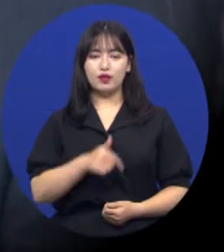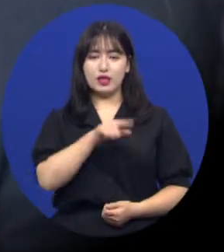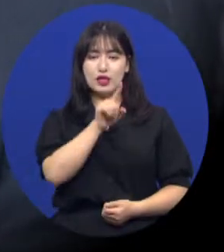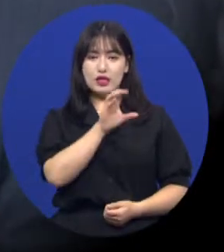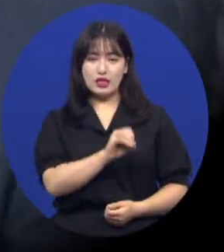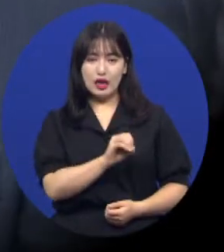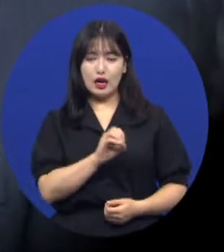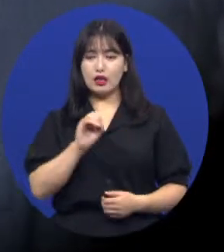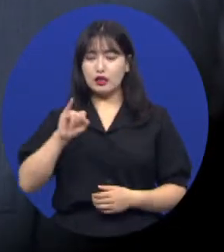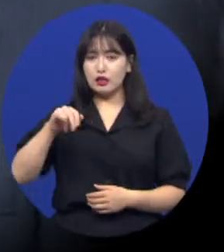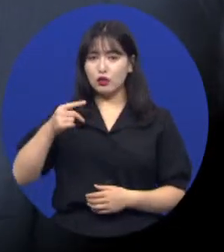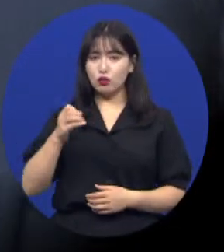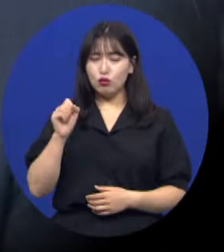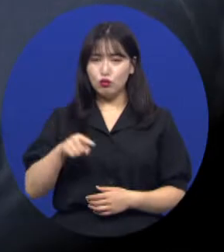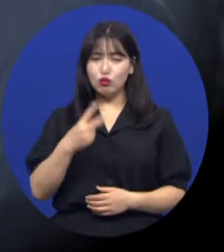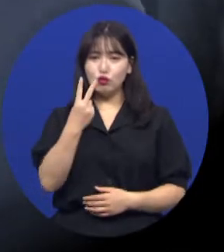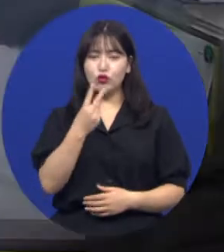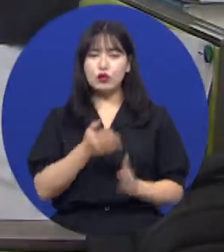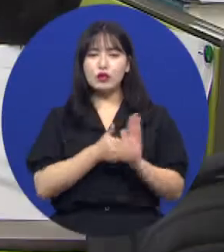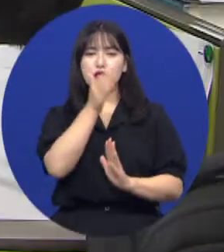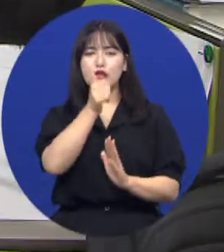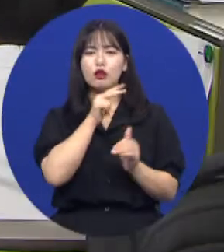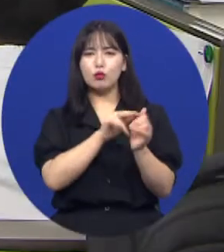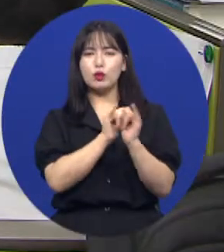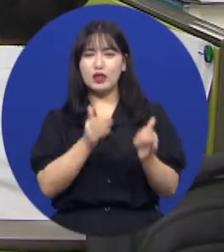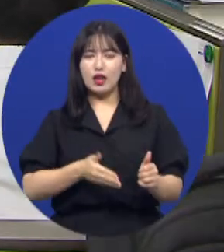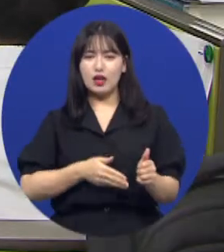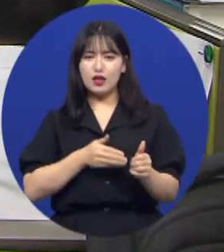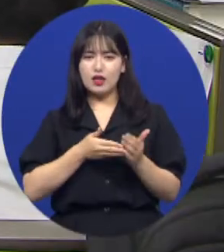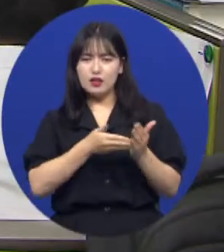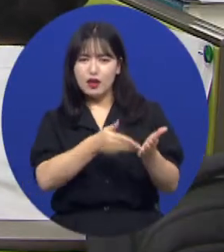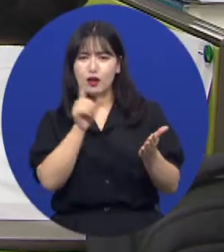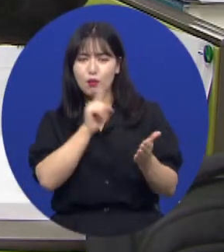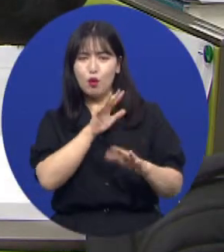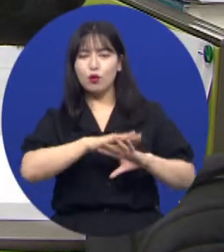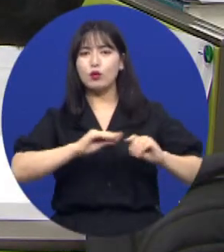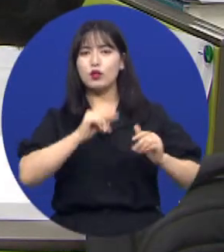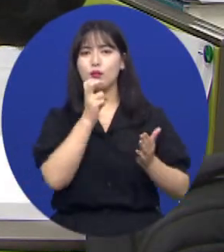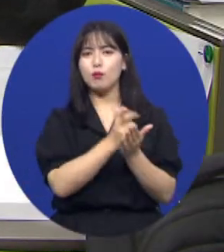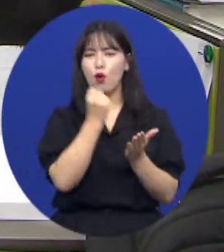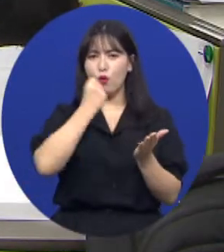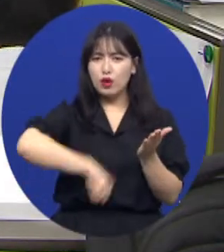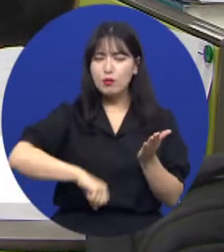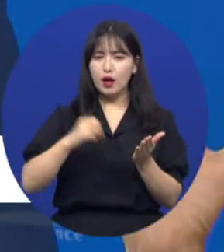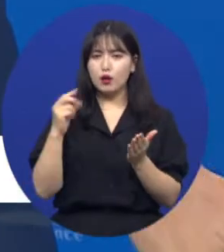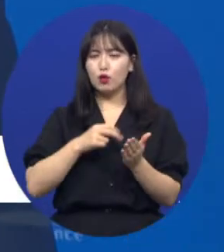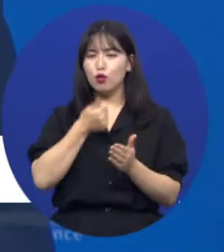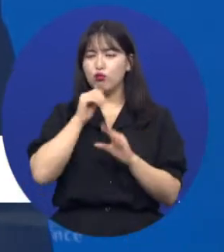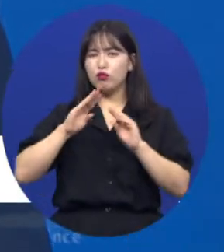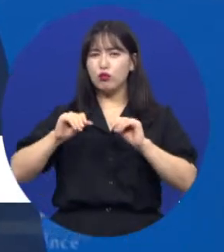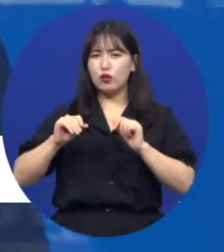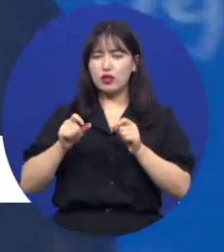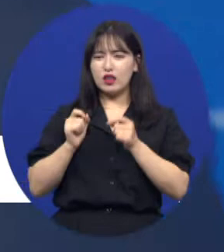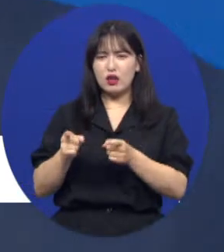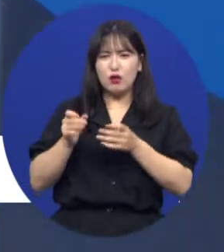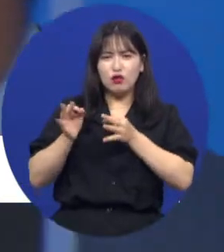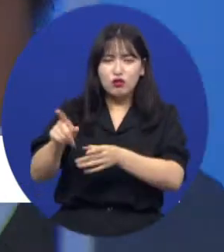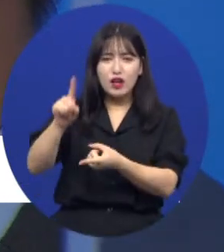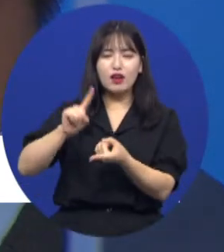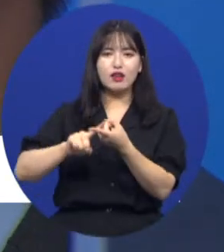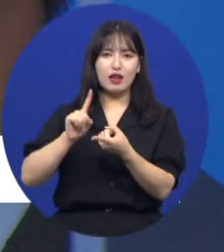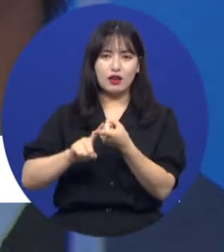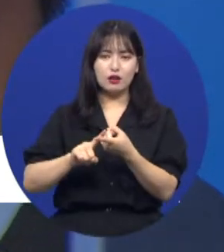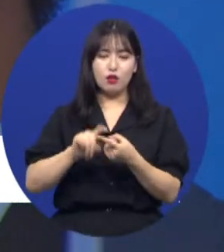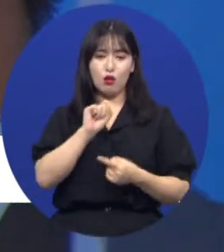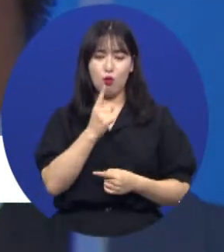강병삼, 이종 두 행정시장 후보자에 제기된 농지법 위반과 부동산 투기 의혹 논란에 대해 오영훈 지사는